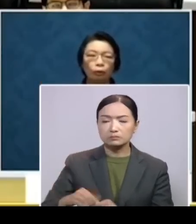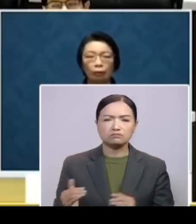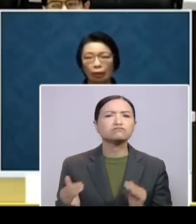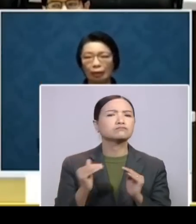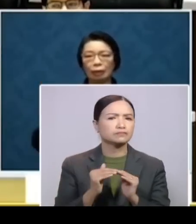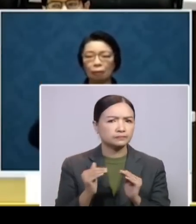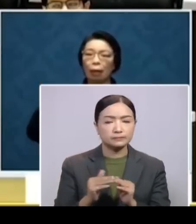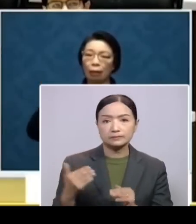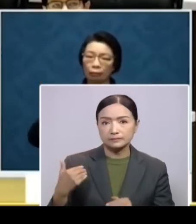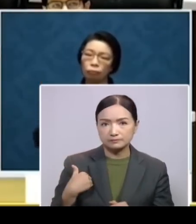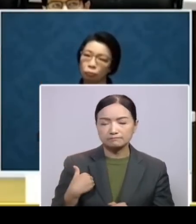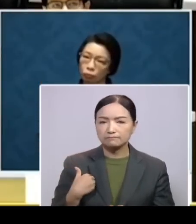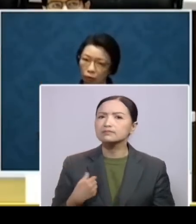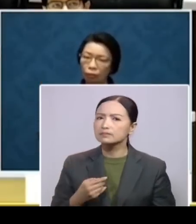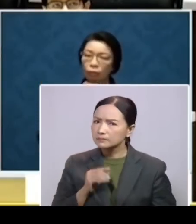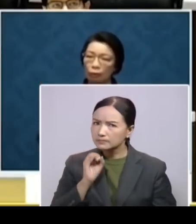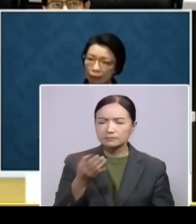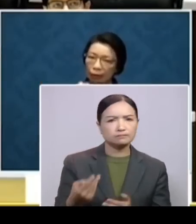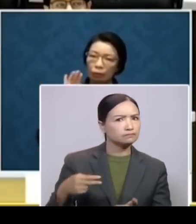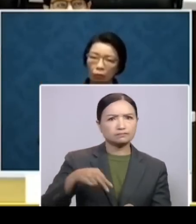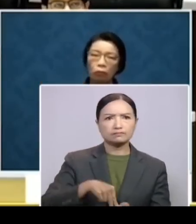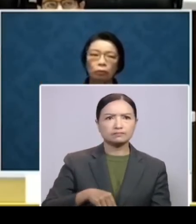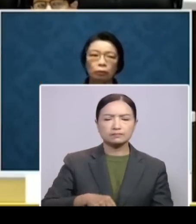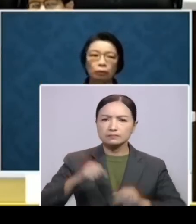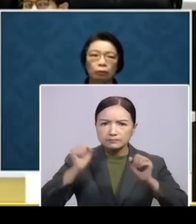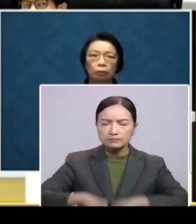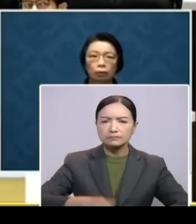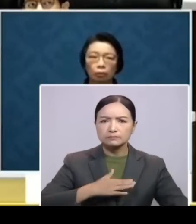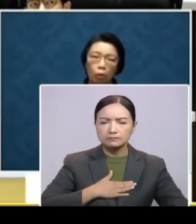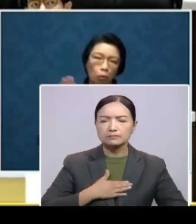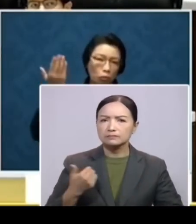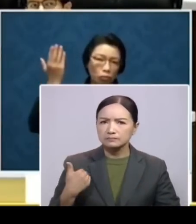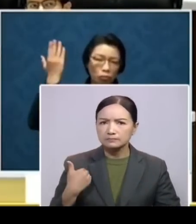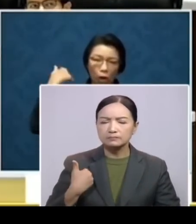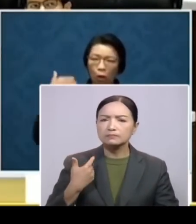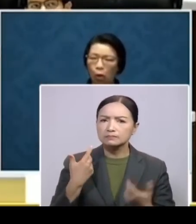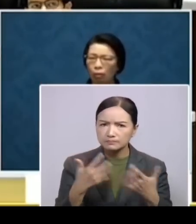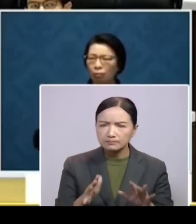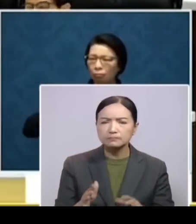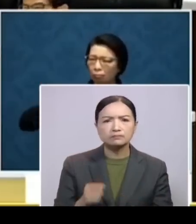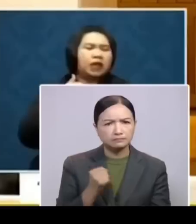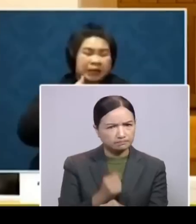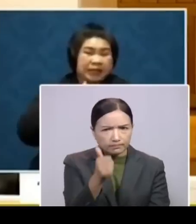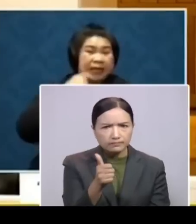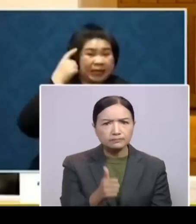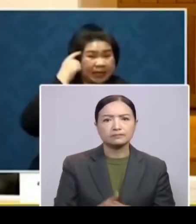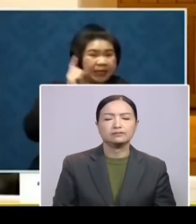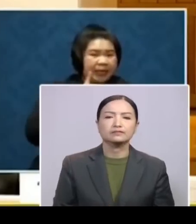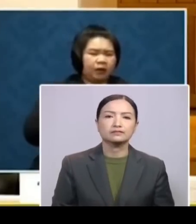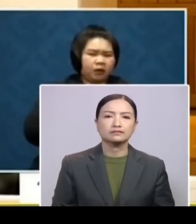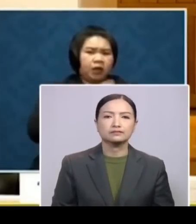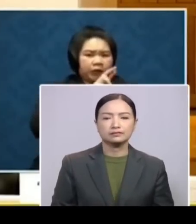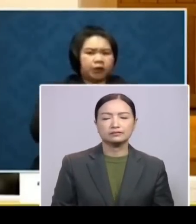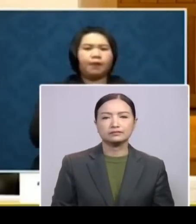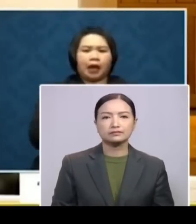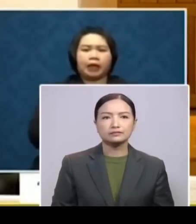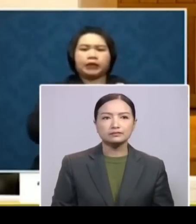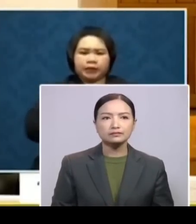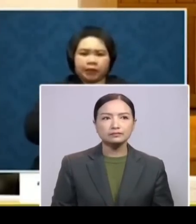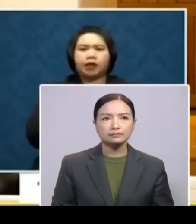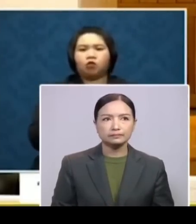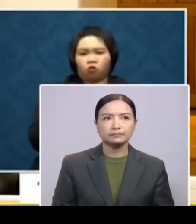ธิ์ครับที่จะยืนยันยัตมติที่เคยมีไปแล้วได ้ได้ร